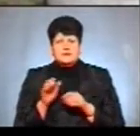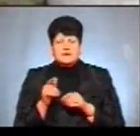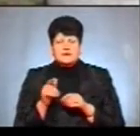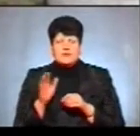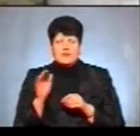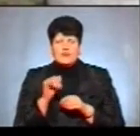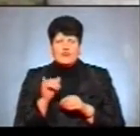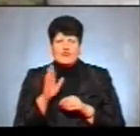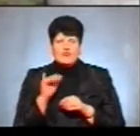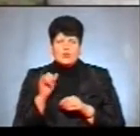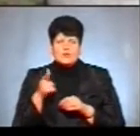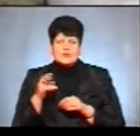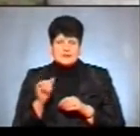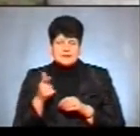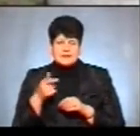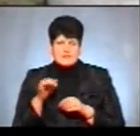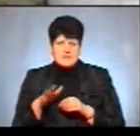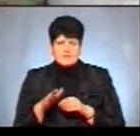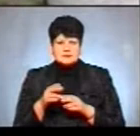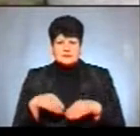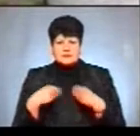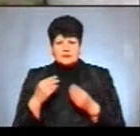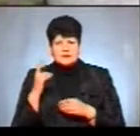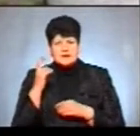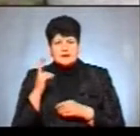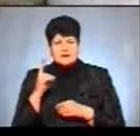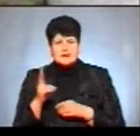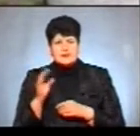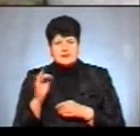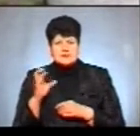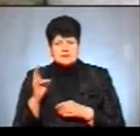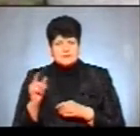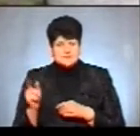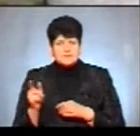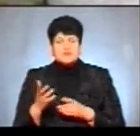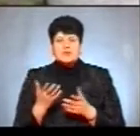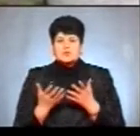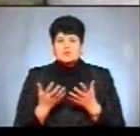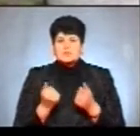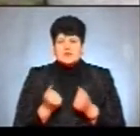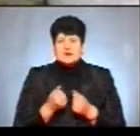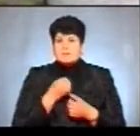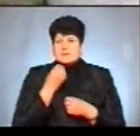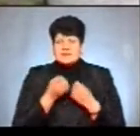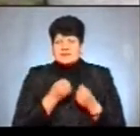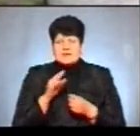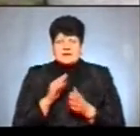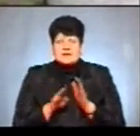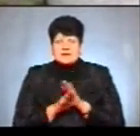нагромадження поживних речовин. Куди ці поживні речовини йдуть в рослини? Якщо брати, для прикладу, підсніжник білосніжний і